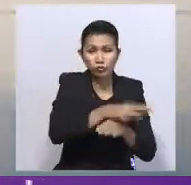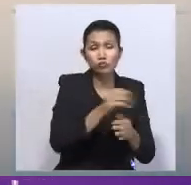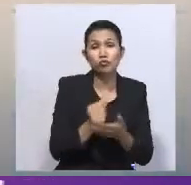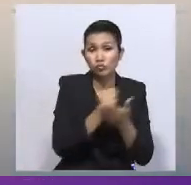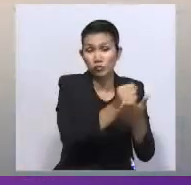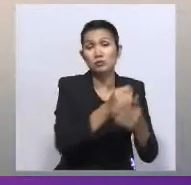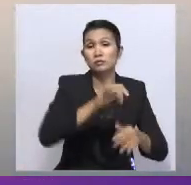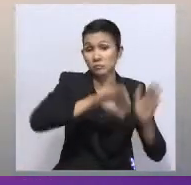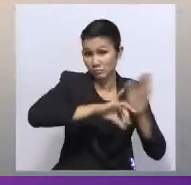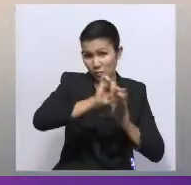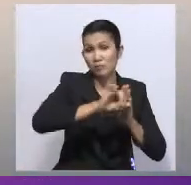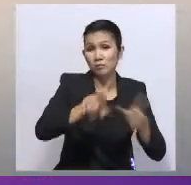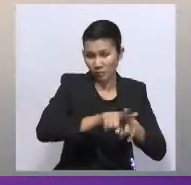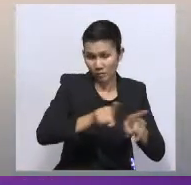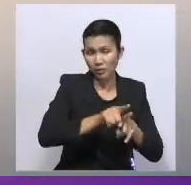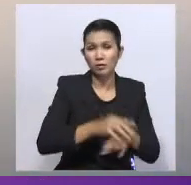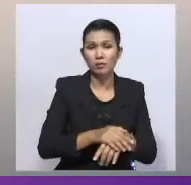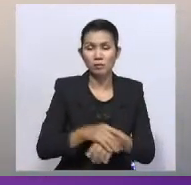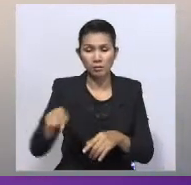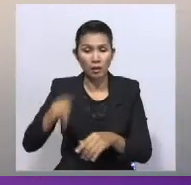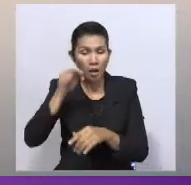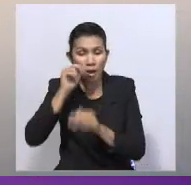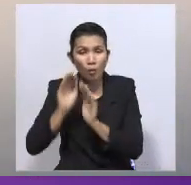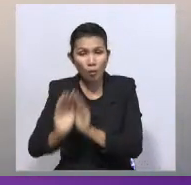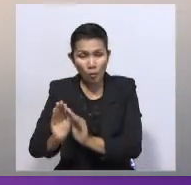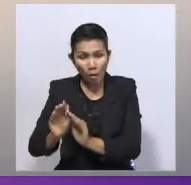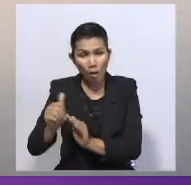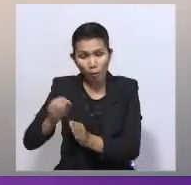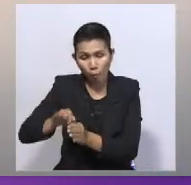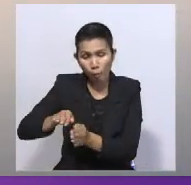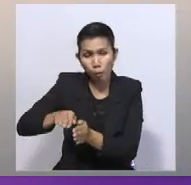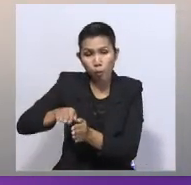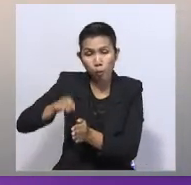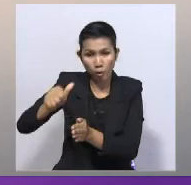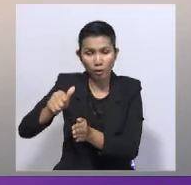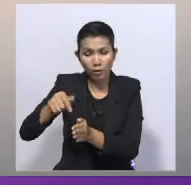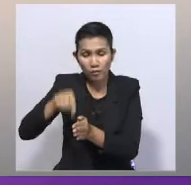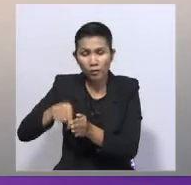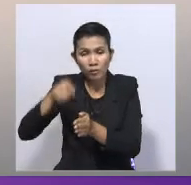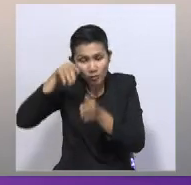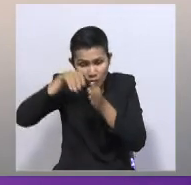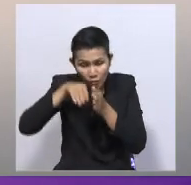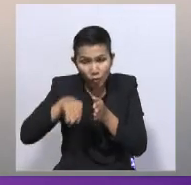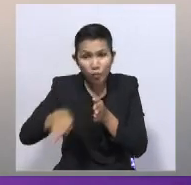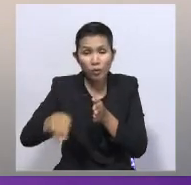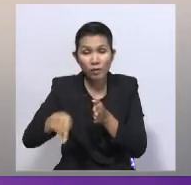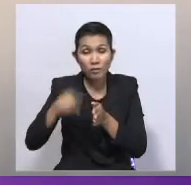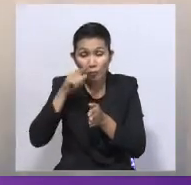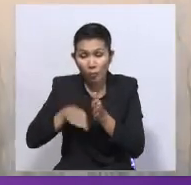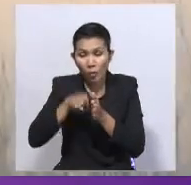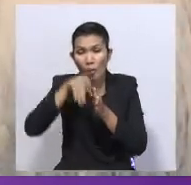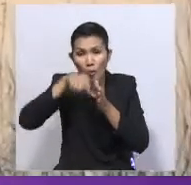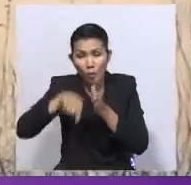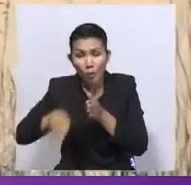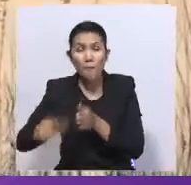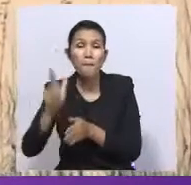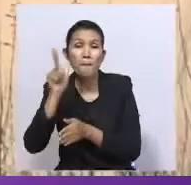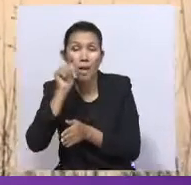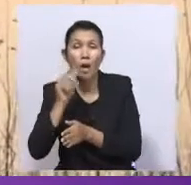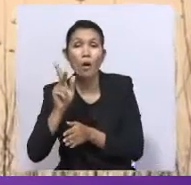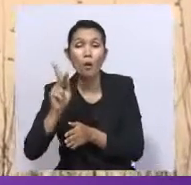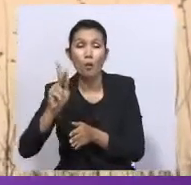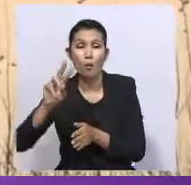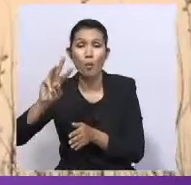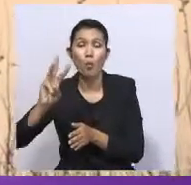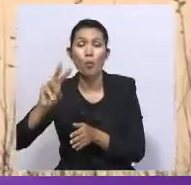งัดนี่ถ้าเราเก็บน้ำได้มากแล้วมันจะมีปัญหาก็ใช้อ่างพวงลงมาที่แม่กวงอุดมธารานะครับ